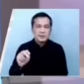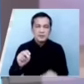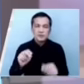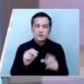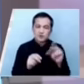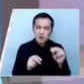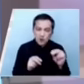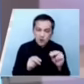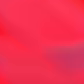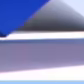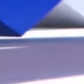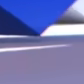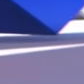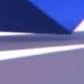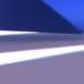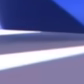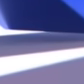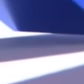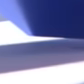nak si